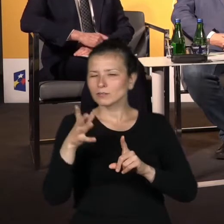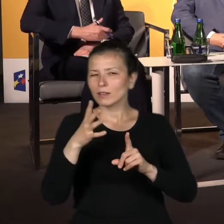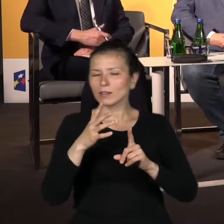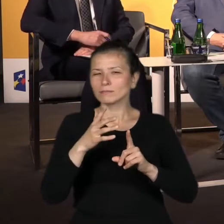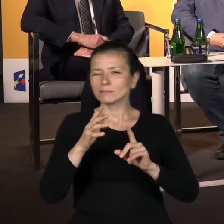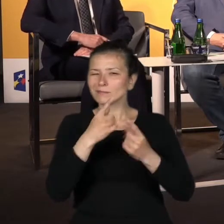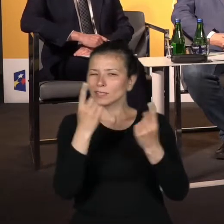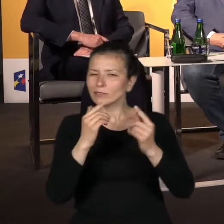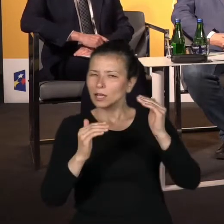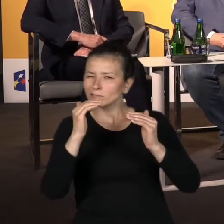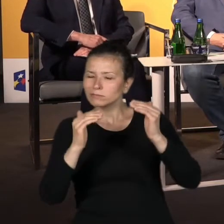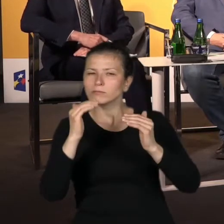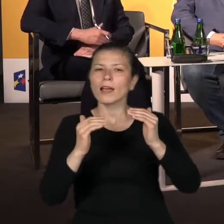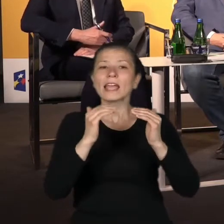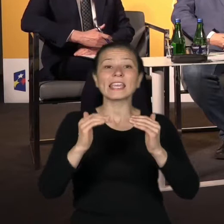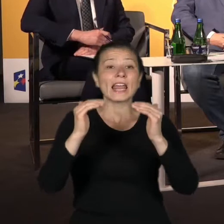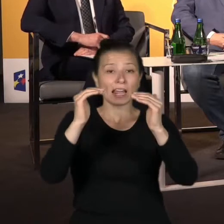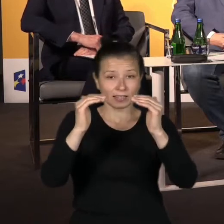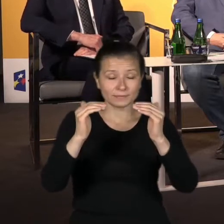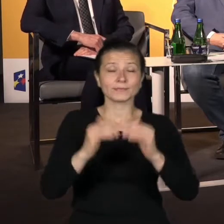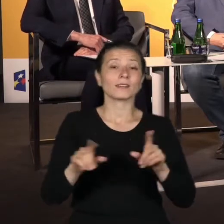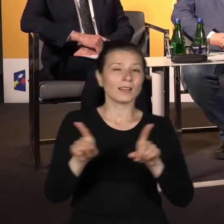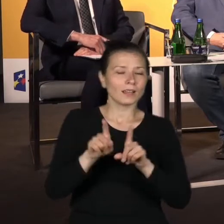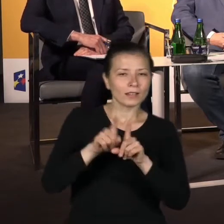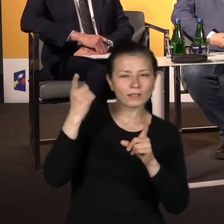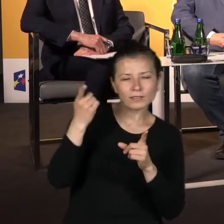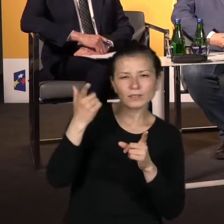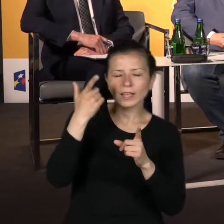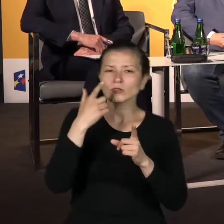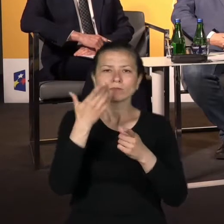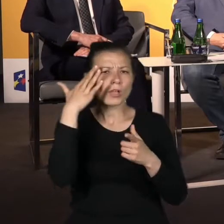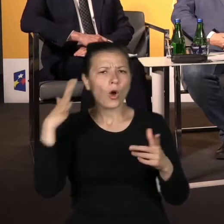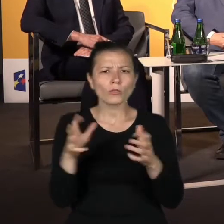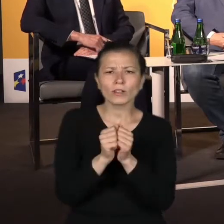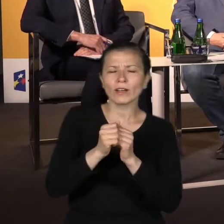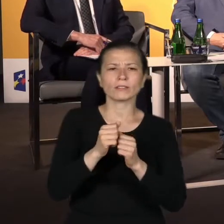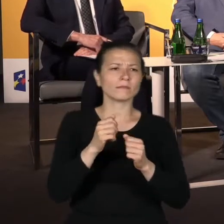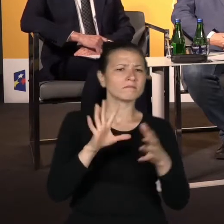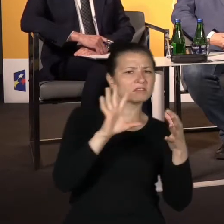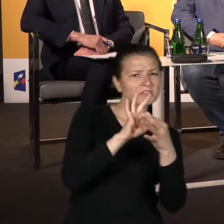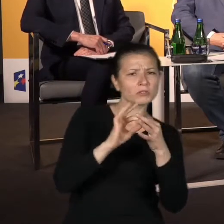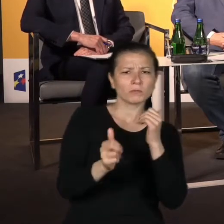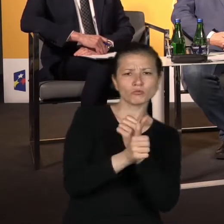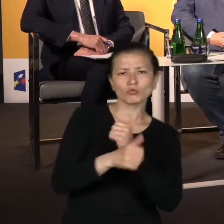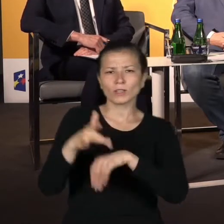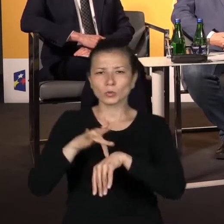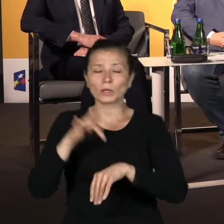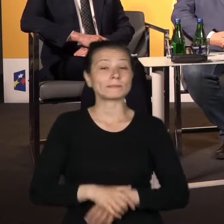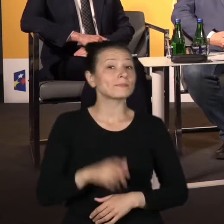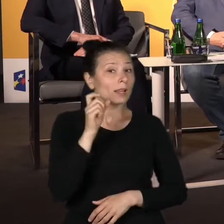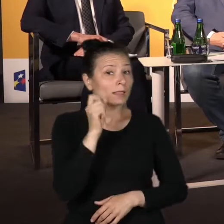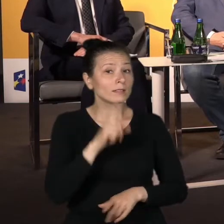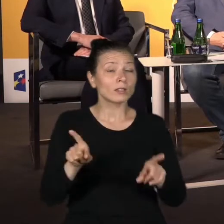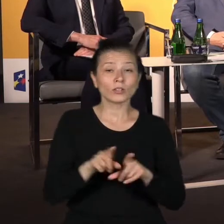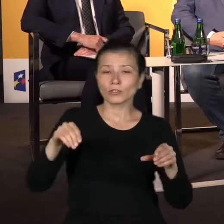zjawisk, hierarchizacji tych zjawisk, odkrywania zależności przyczynowo-skutkowych. Inteligencja to oczywiście